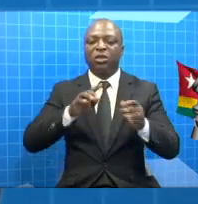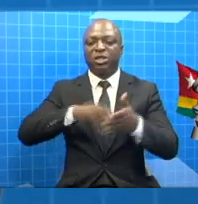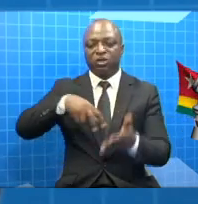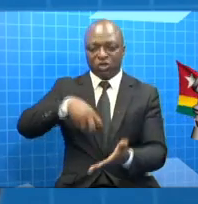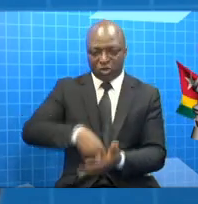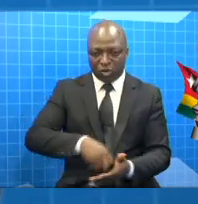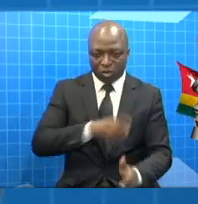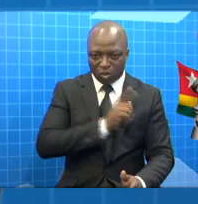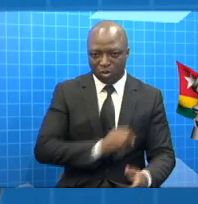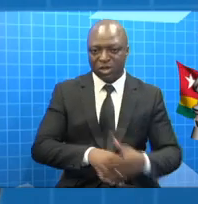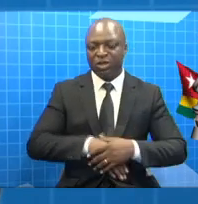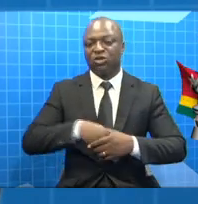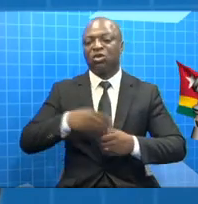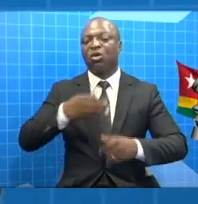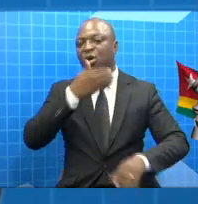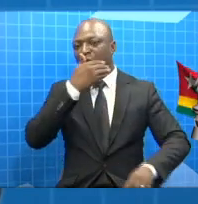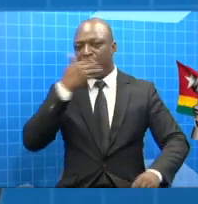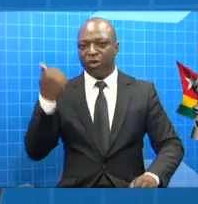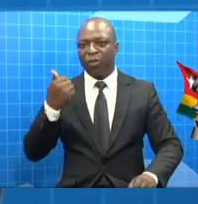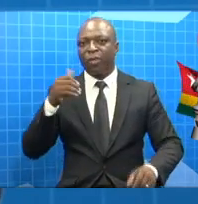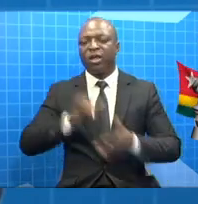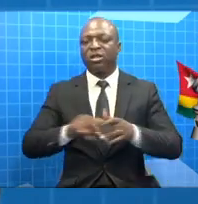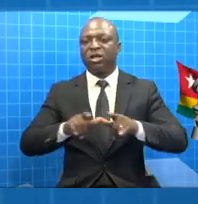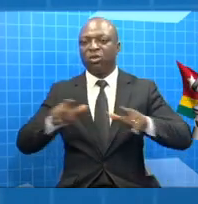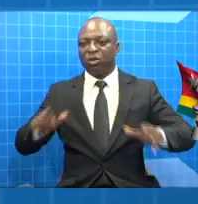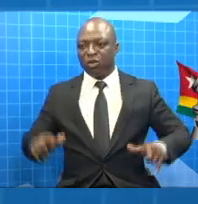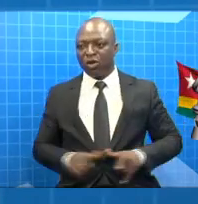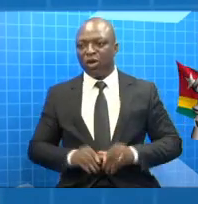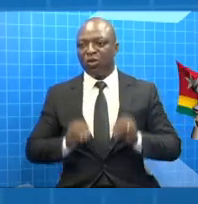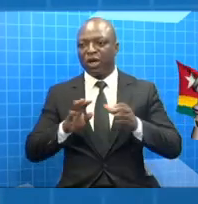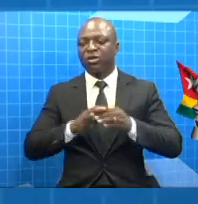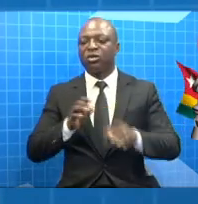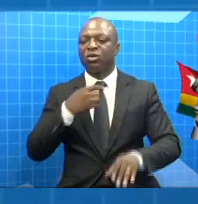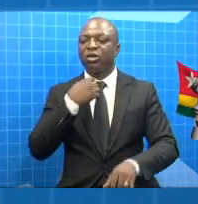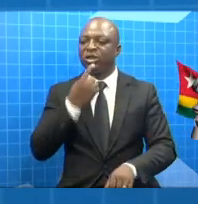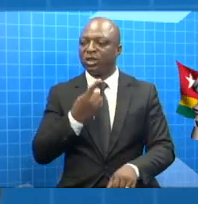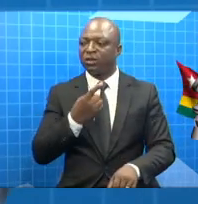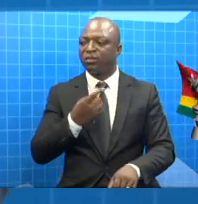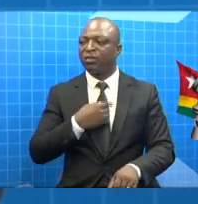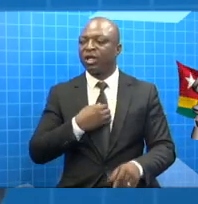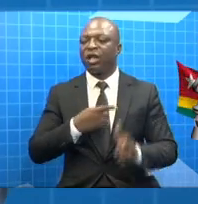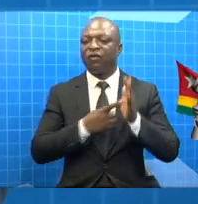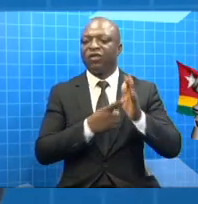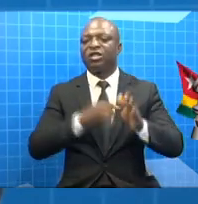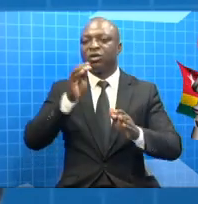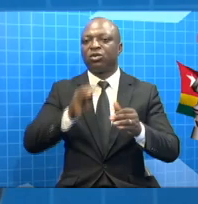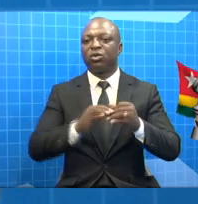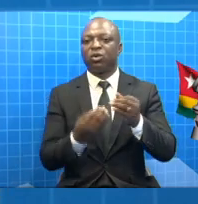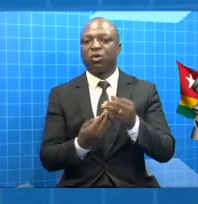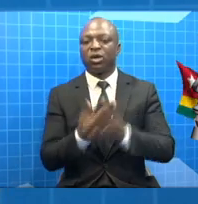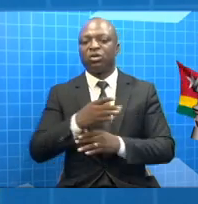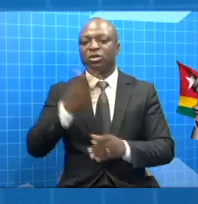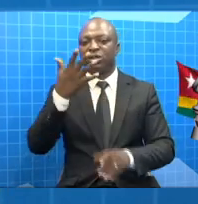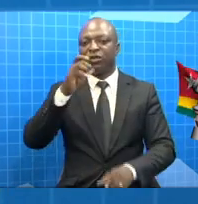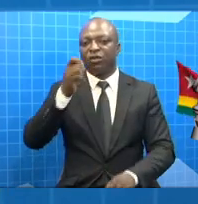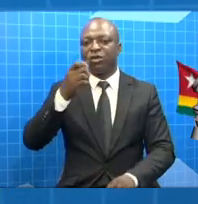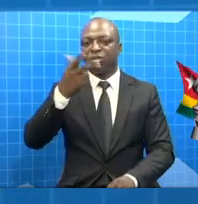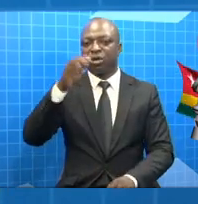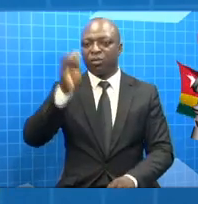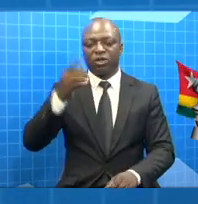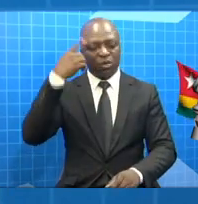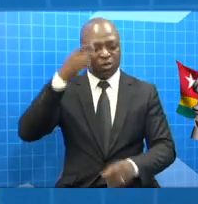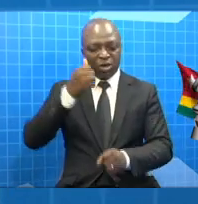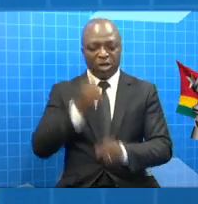Le Togo s'en sort plutôt bien, c'est le lieu et l'occasion de le dire. Elle affiche un taux de croissance de 5,3% pour